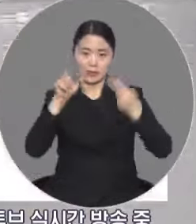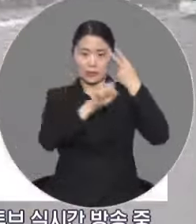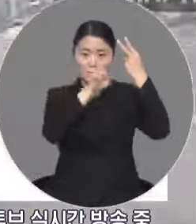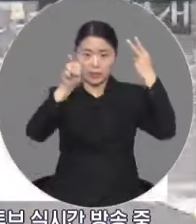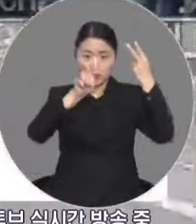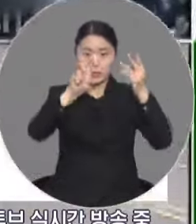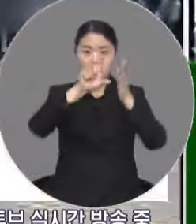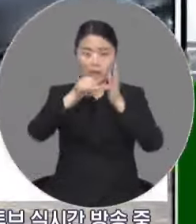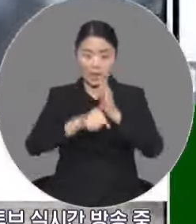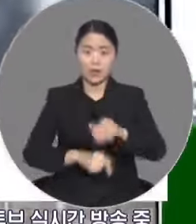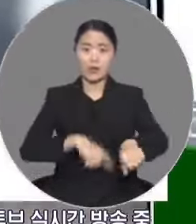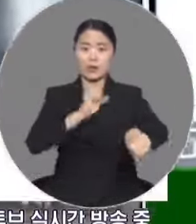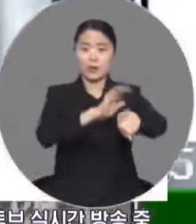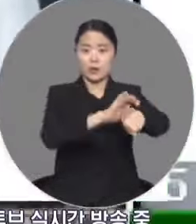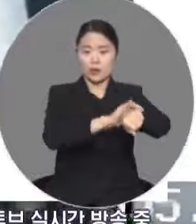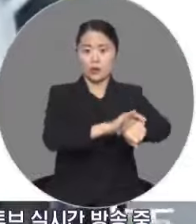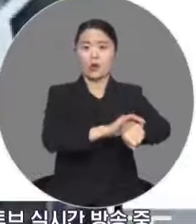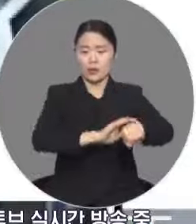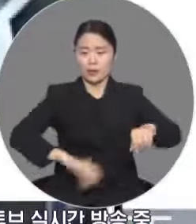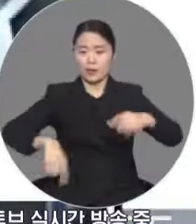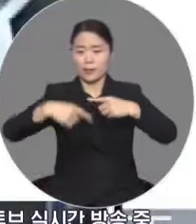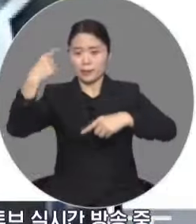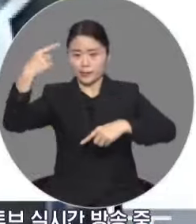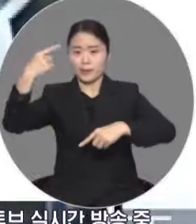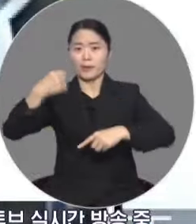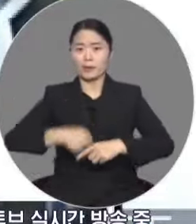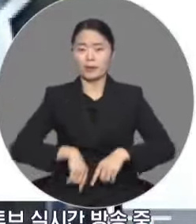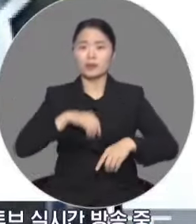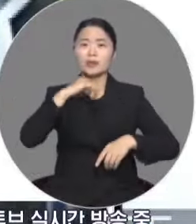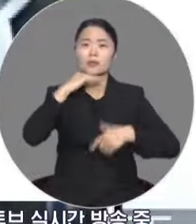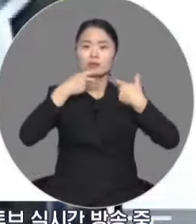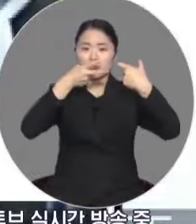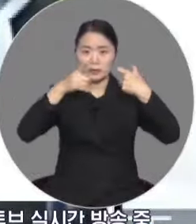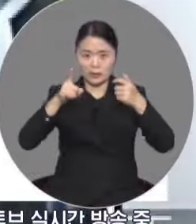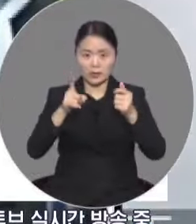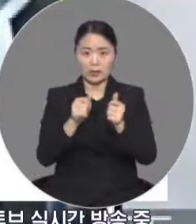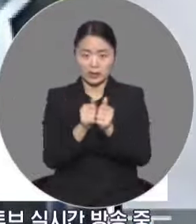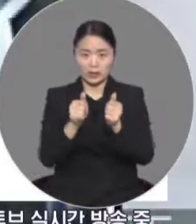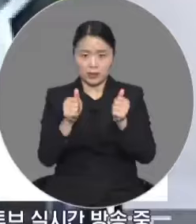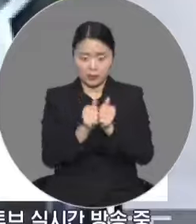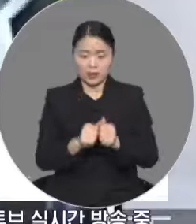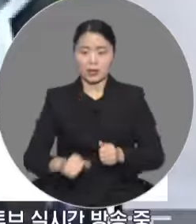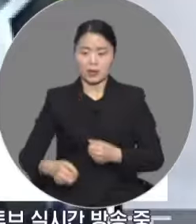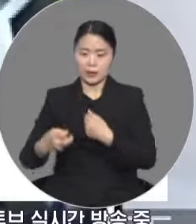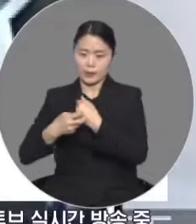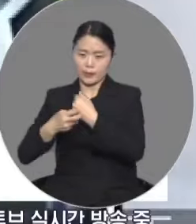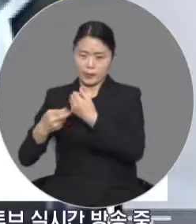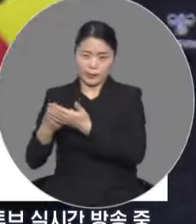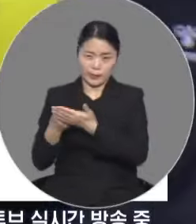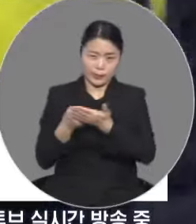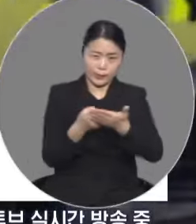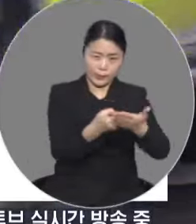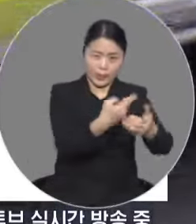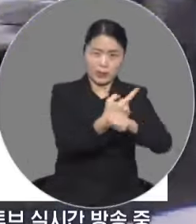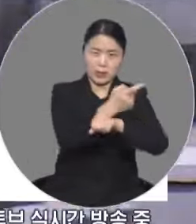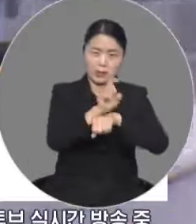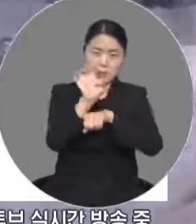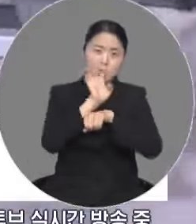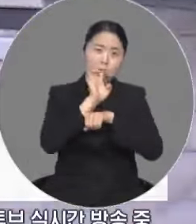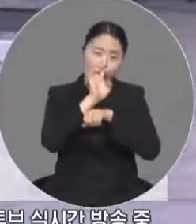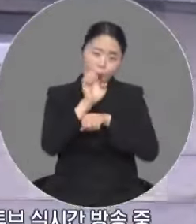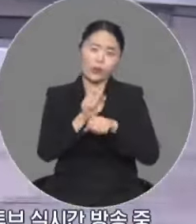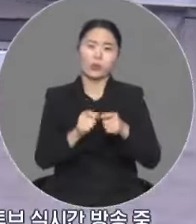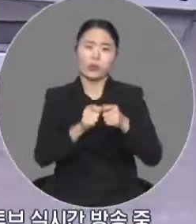60대가 울산대병원에 의료진 부족으로 1시간 40분이 걸려 부산 지역 병원으로 이송되는 등 이송지연